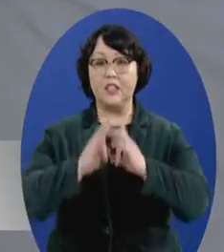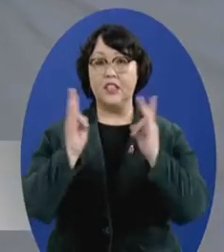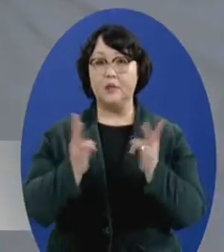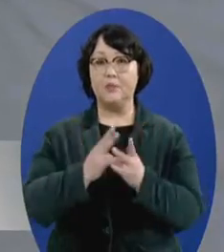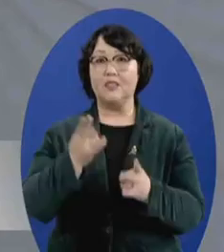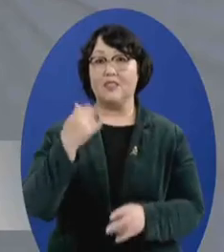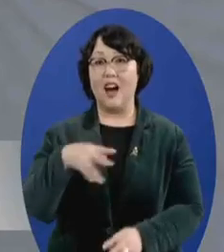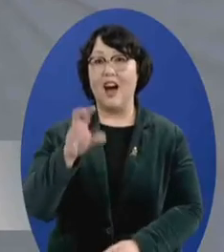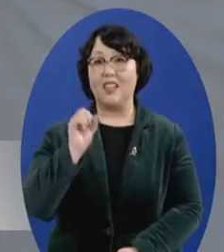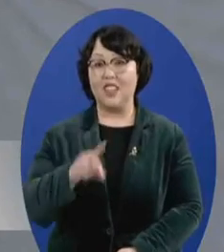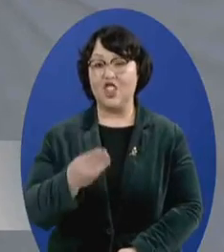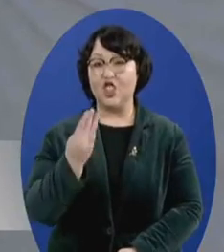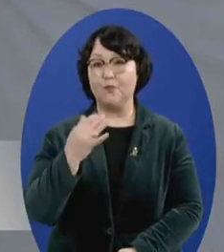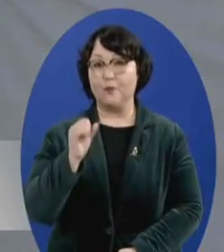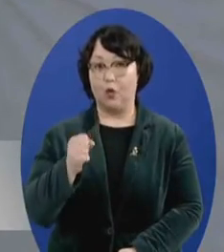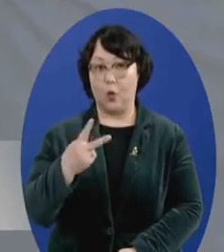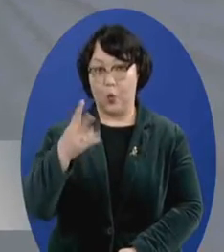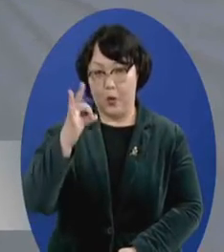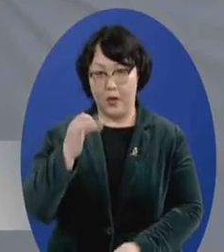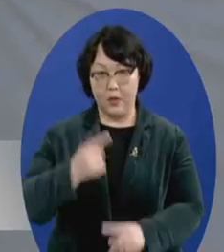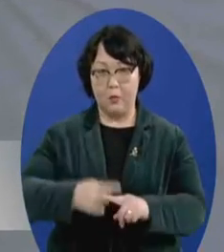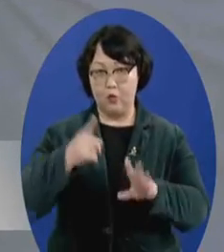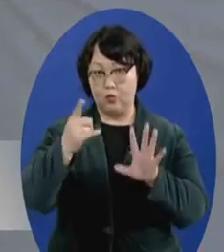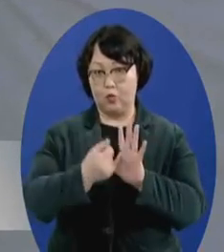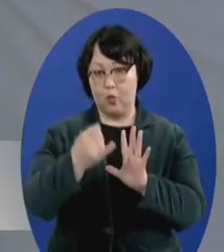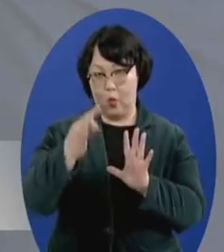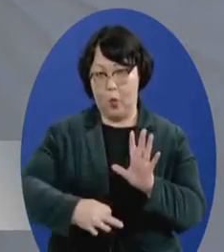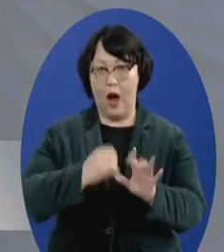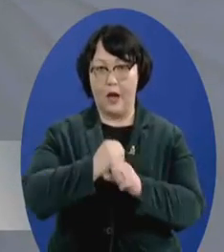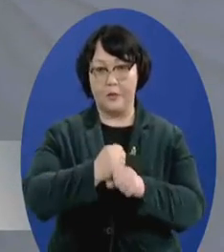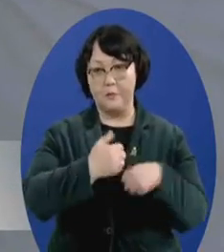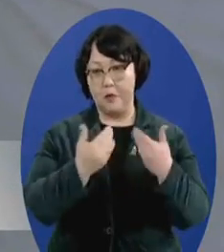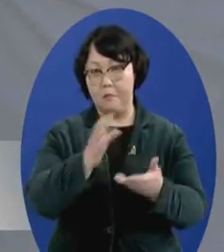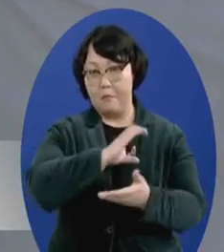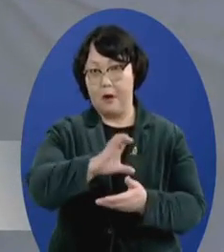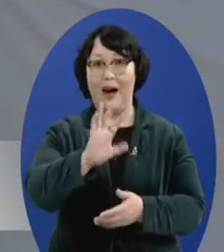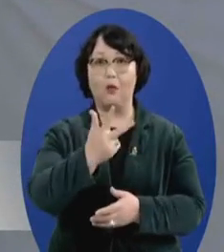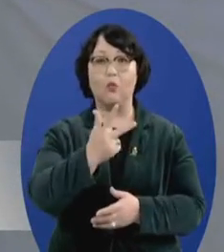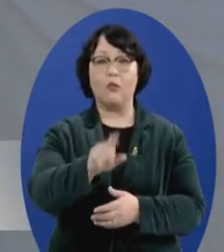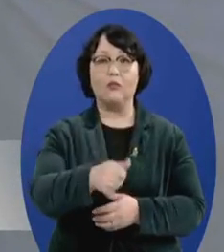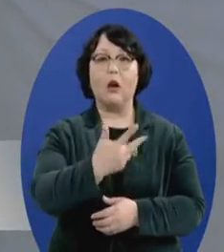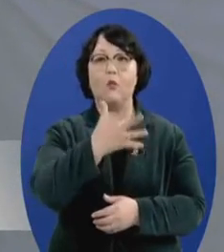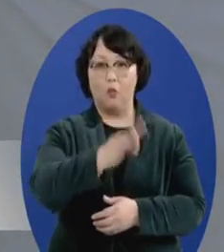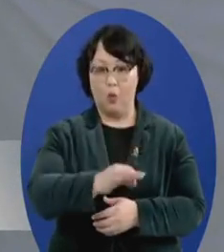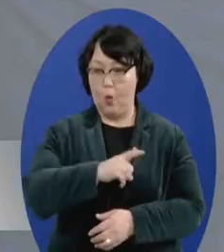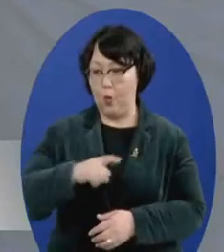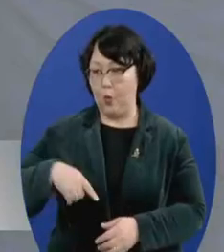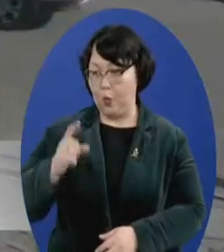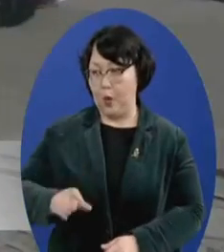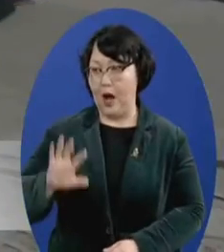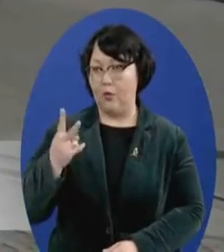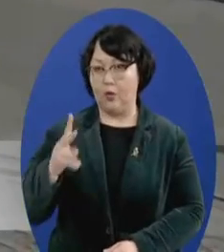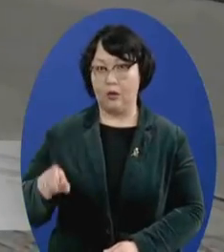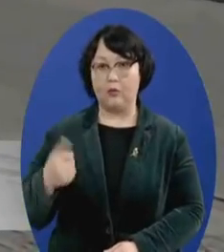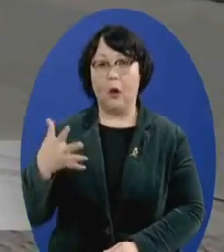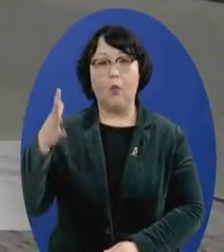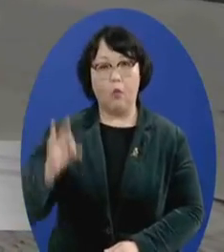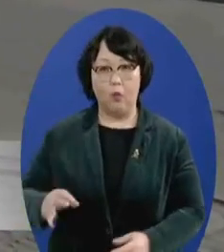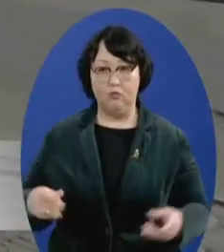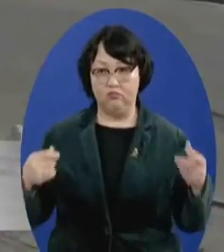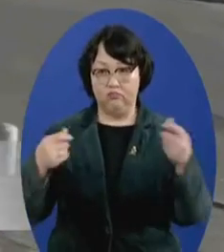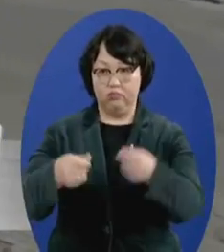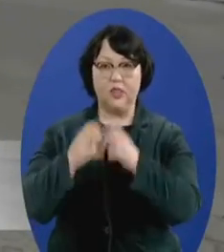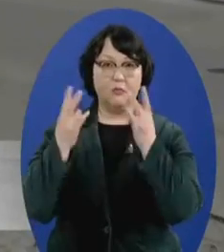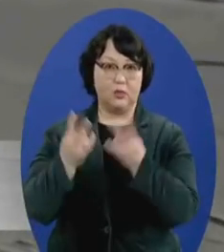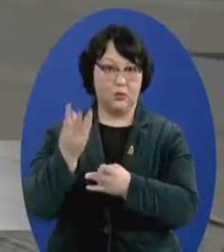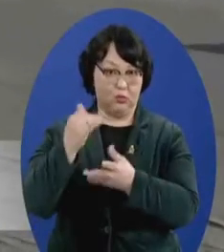Нийгмийн даатгалын шимтгэлийг 2 хуваар нэмж 26%, үүний дотор нь задлуулал, ажил олгогч 13.5%, хувь хүн 12.5% төлөх юм а. Цар тахлын